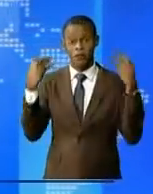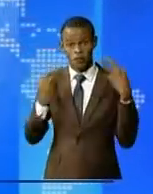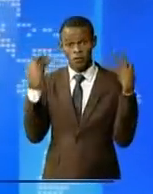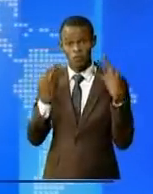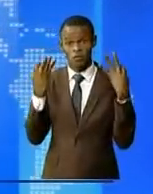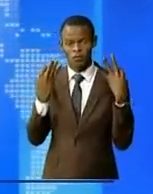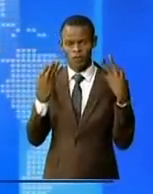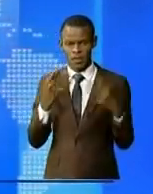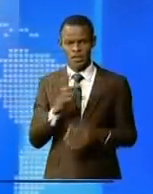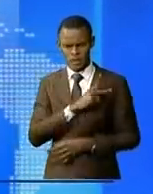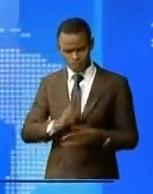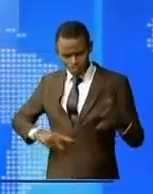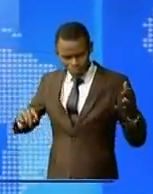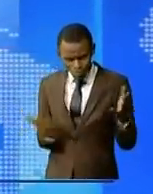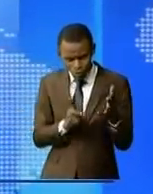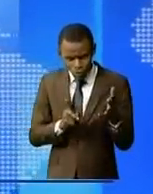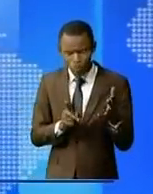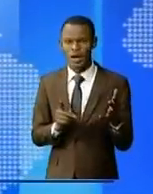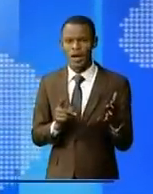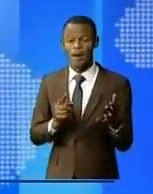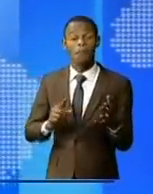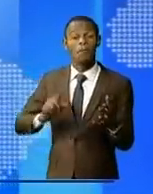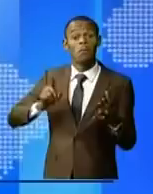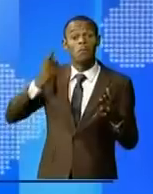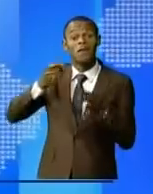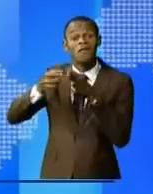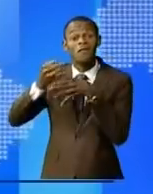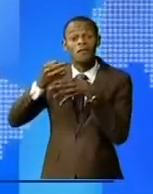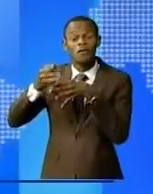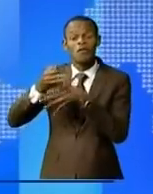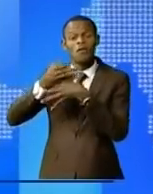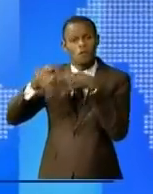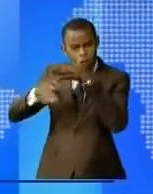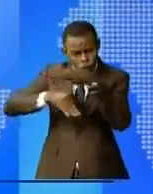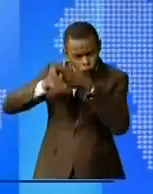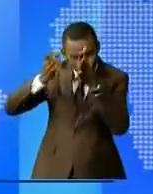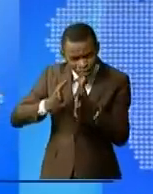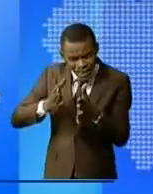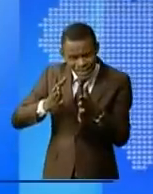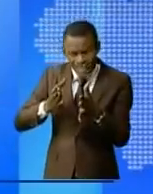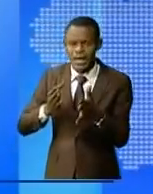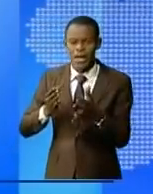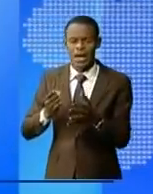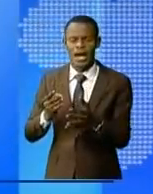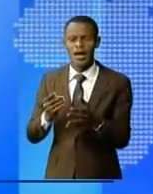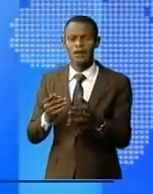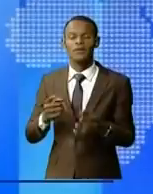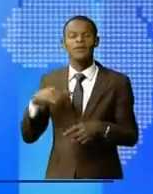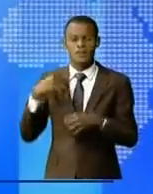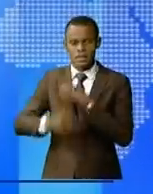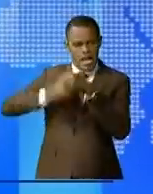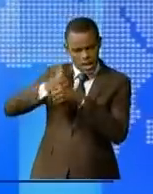lieu hier à Kamba, nous sommes au Congo central. Les invités venus de partout ont assisté à ce grand